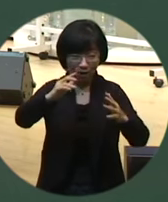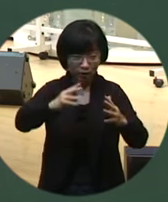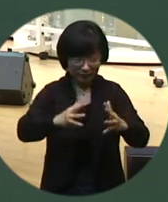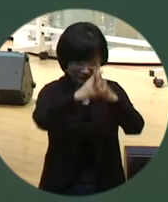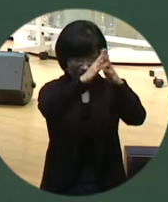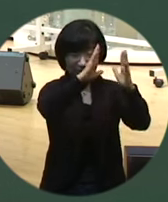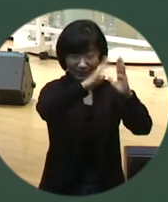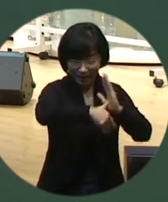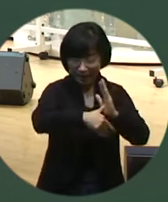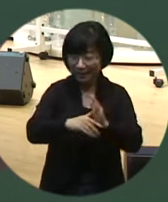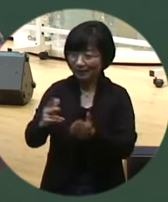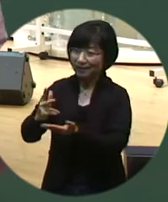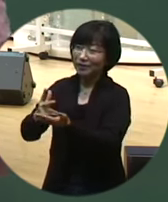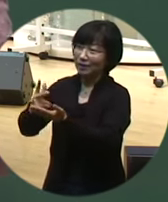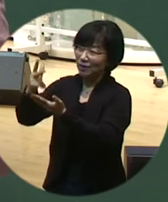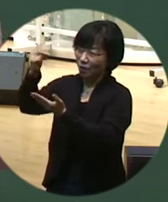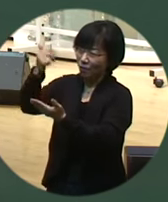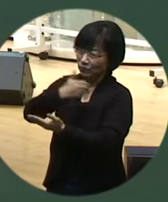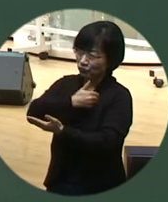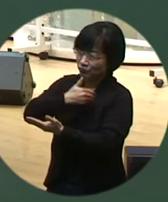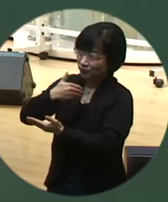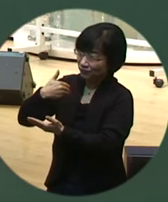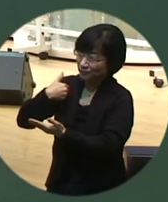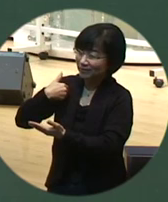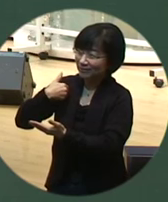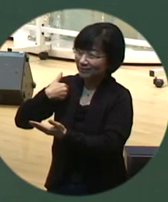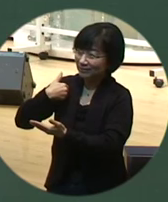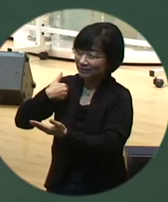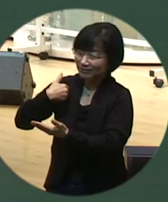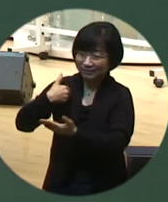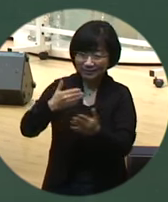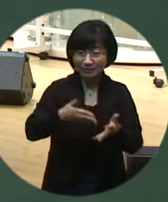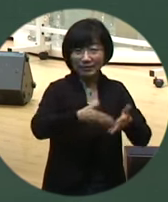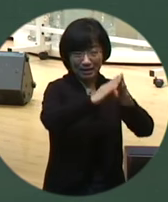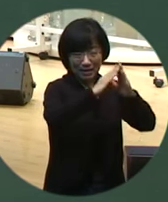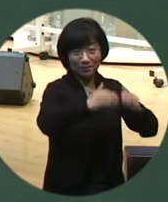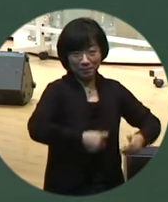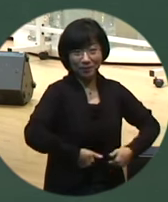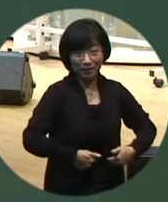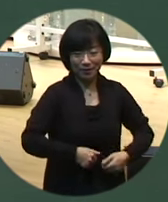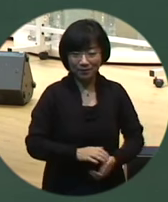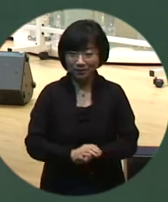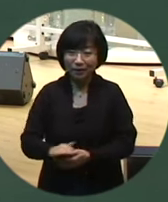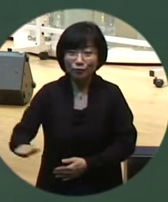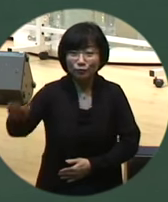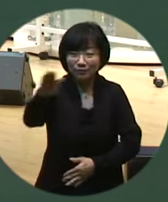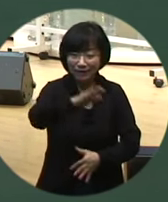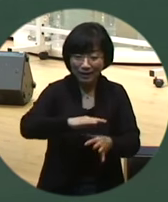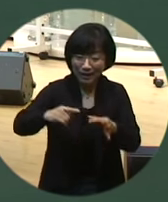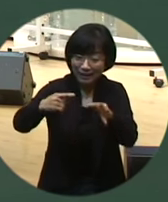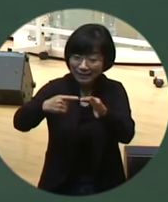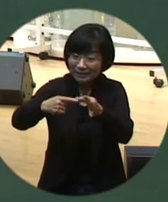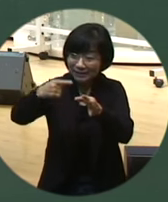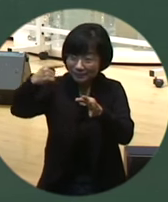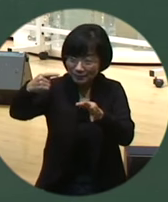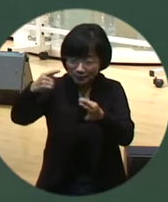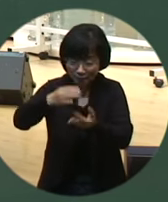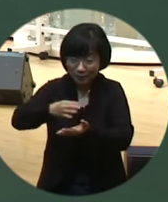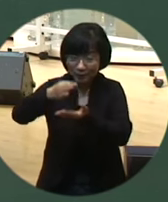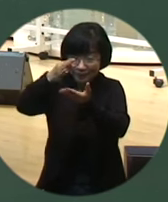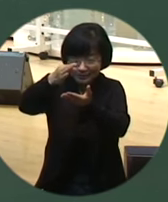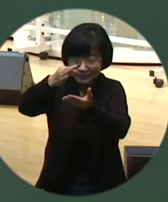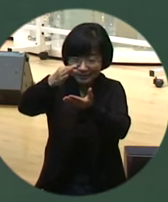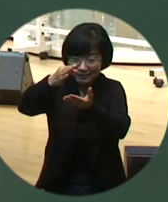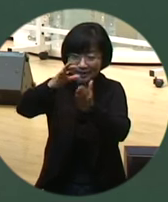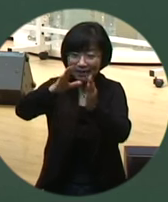to do that with the contentment that comes from the Lord alone. 여러분들이 온전한 십일조를 드렸다. Let's say that you give your tithe before God. 여호와로 충분하기